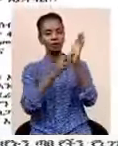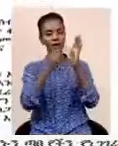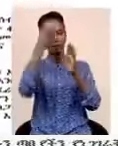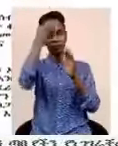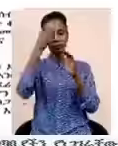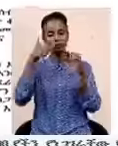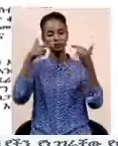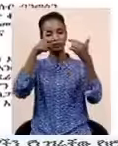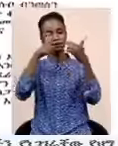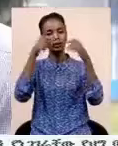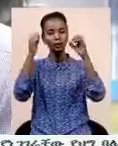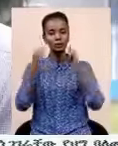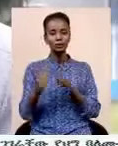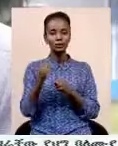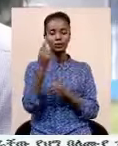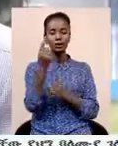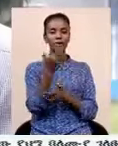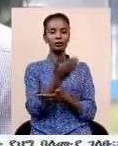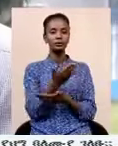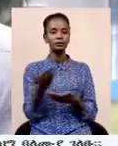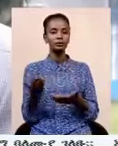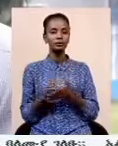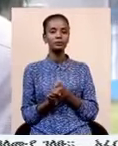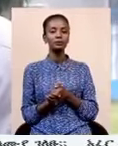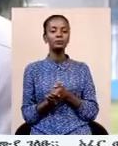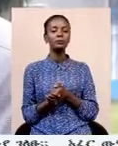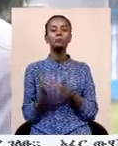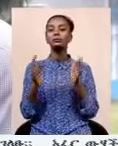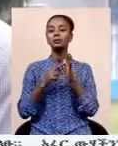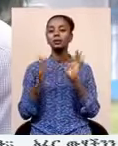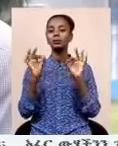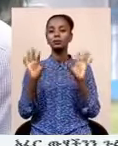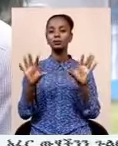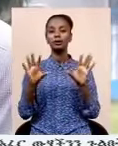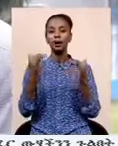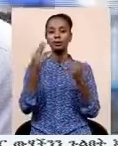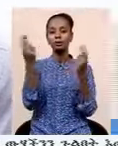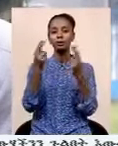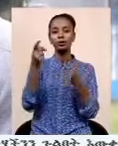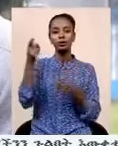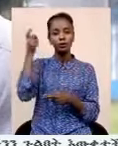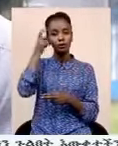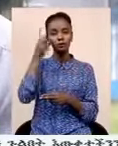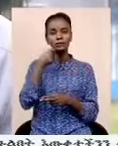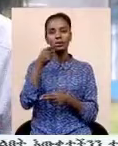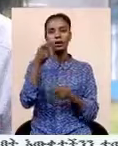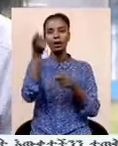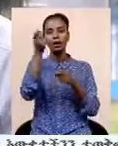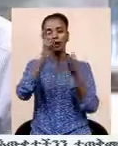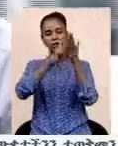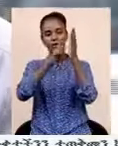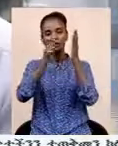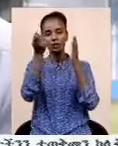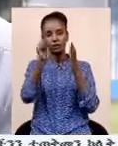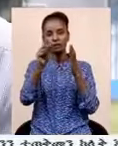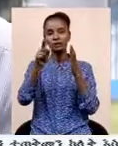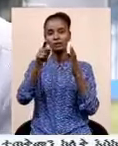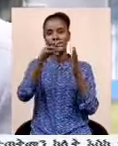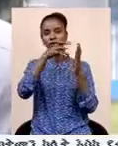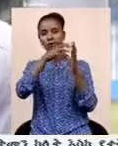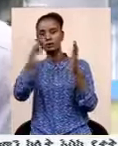ጋር ሊያገናኙ የሚችል አንዳችም ህግም የለም። ሲጀመር አሁን የተጠቀሙት ሆን ተብሎ አንቀጽ 11ን መዘው አወጡት